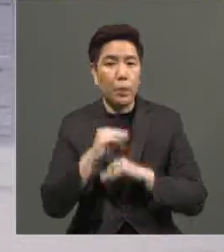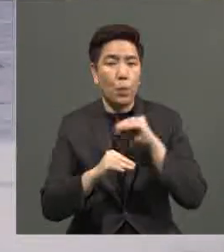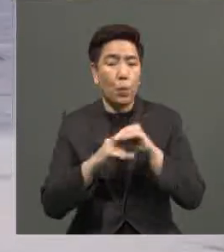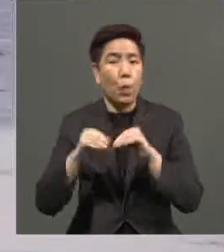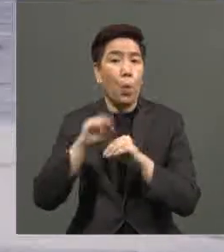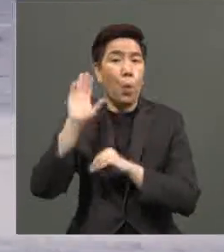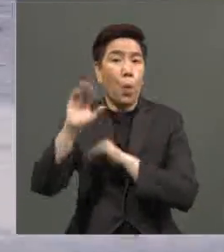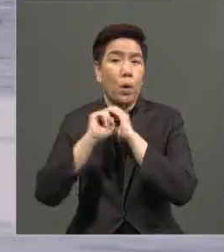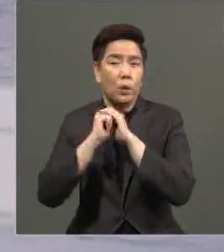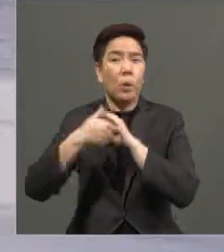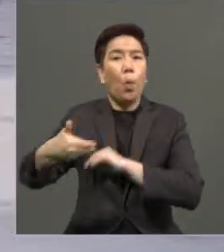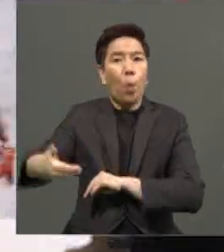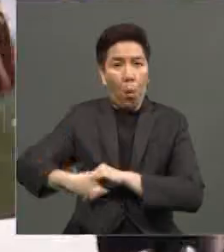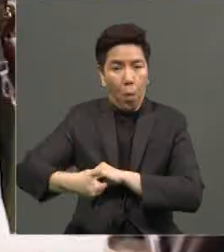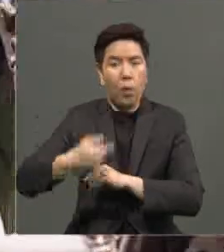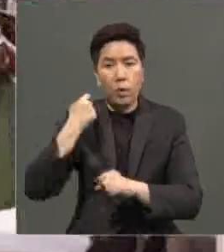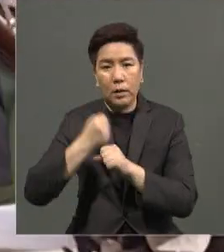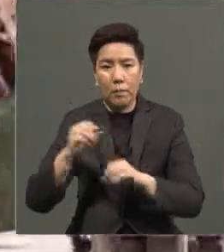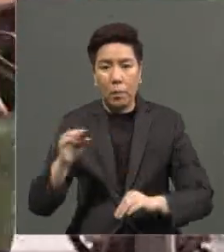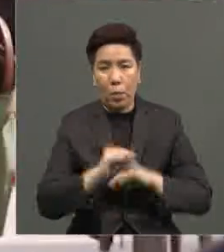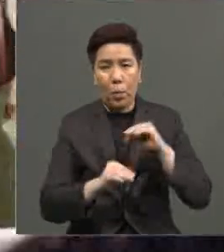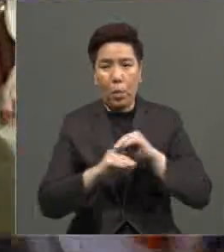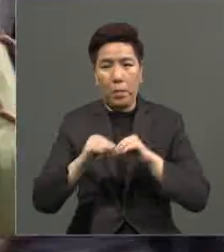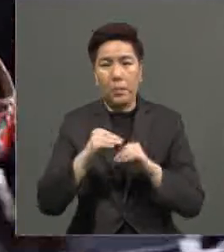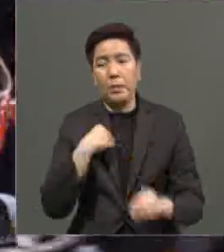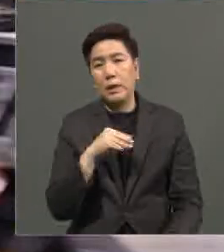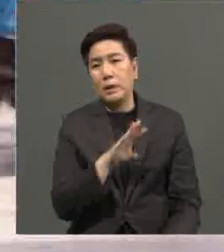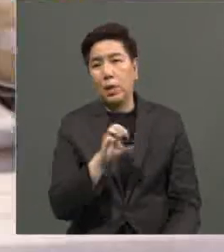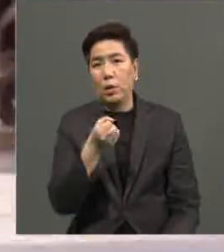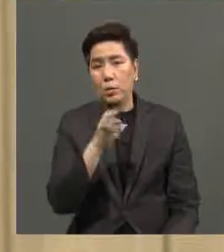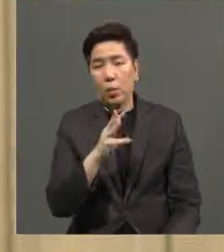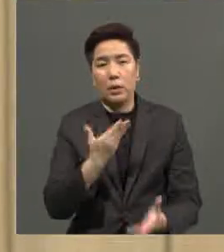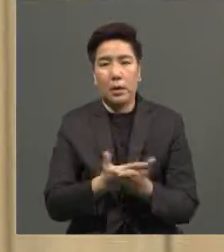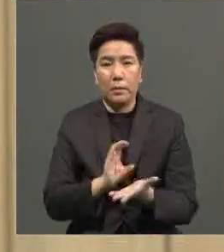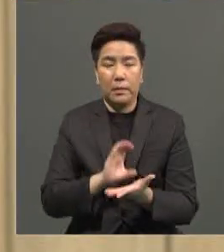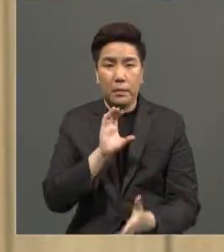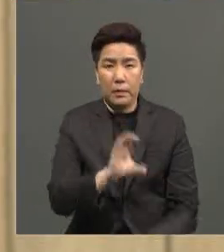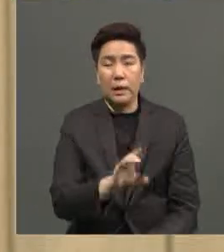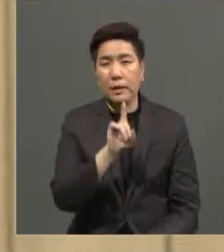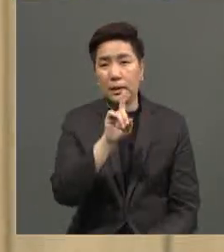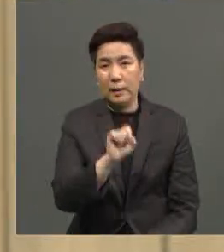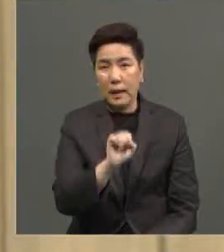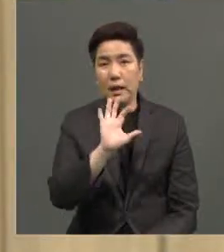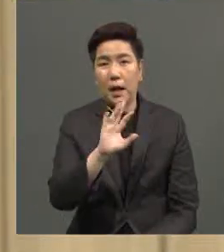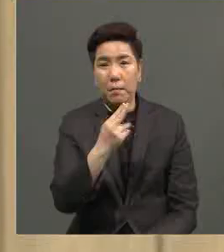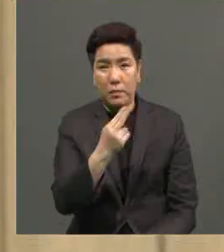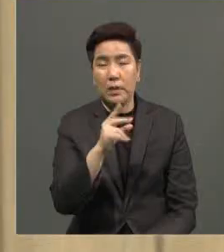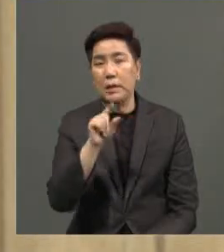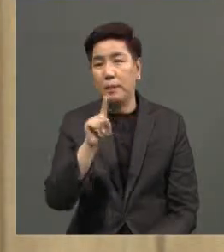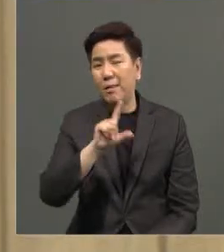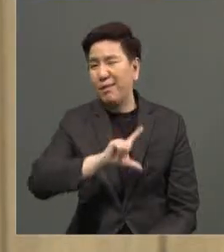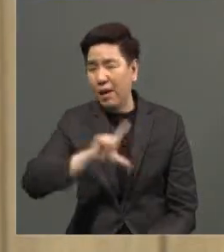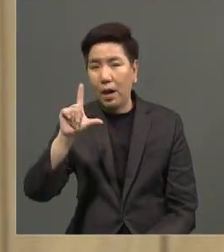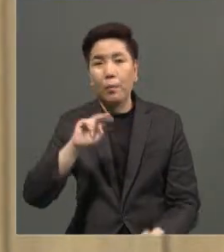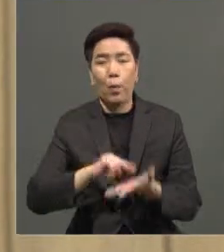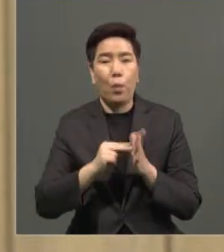จีนที่ยื่นขอรับการส่งเสริมจำนวน 416โครงงการเงินลงทุน1581 121ล้านบาทสูงเป็น